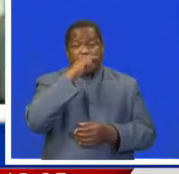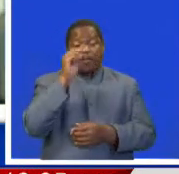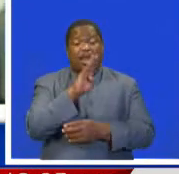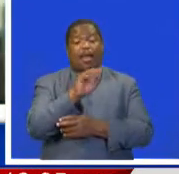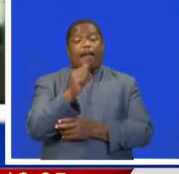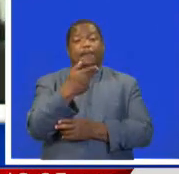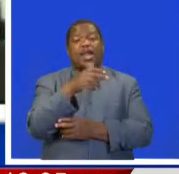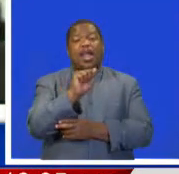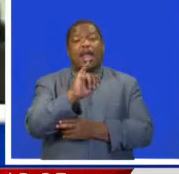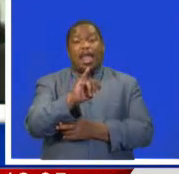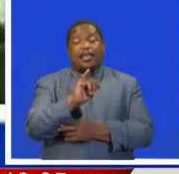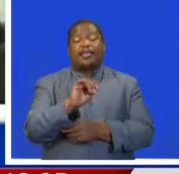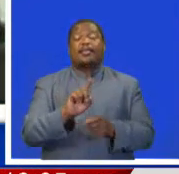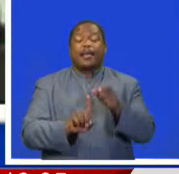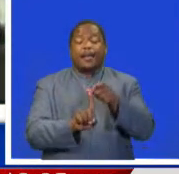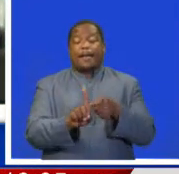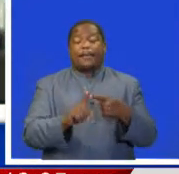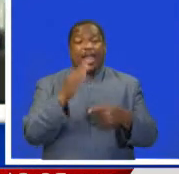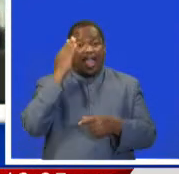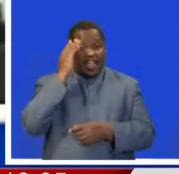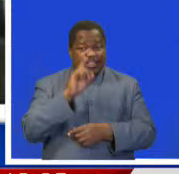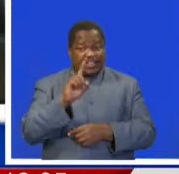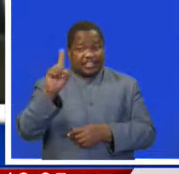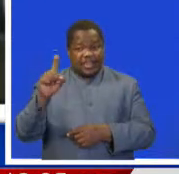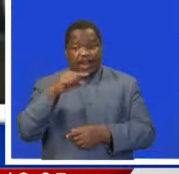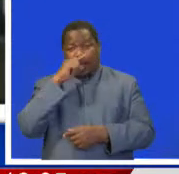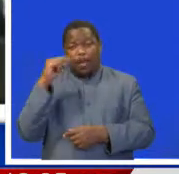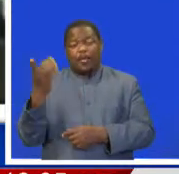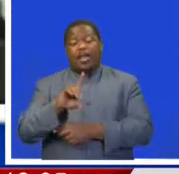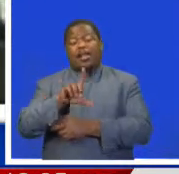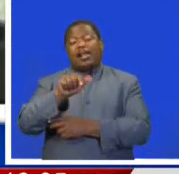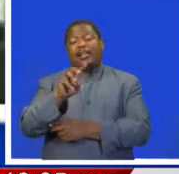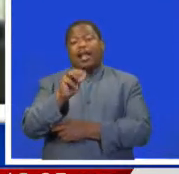ukuthi abakwende. And for each child simcheck